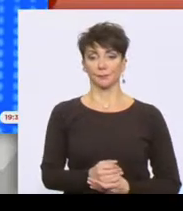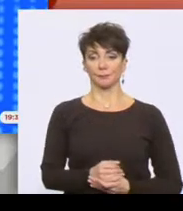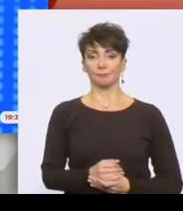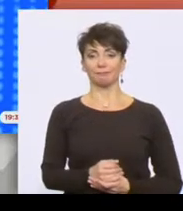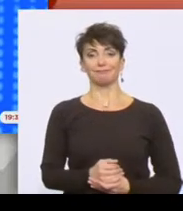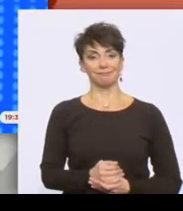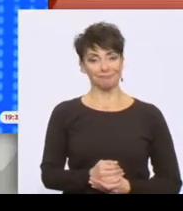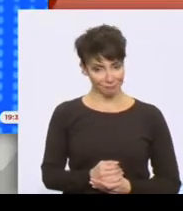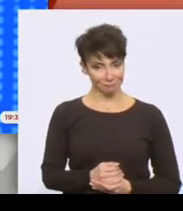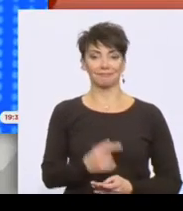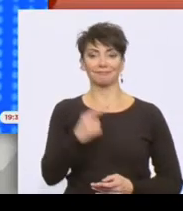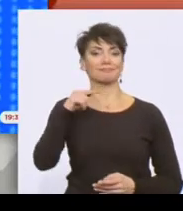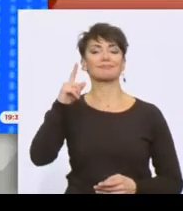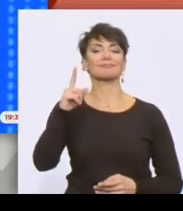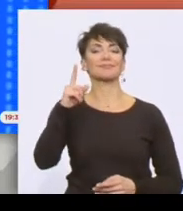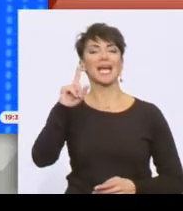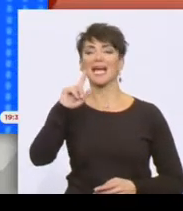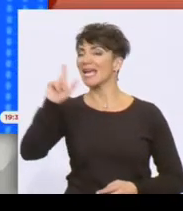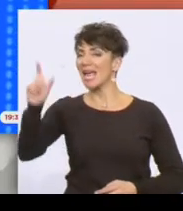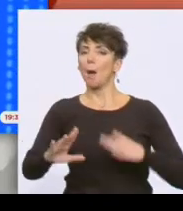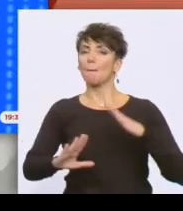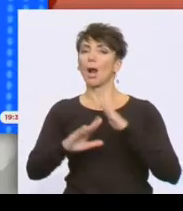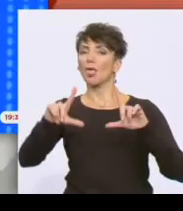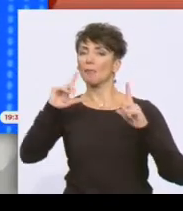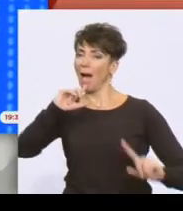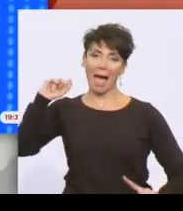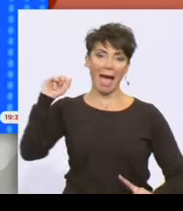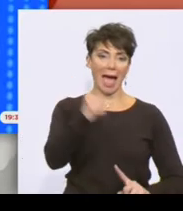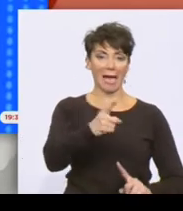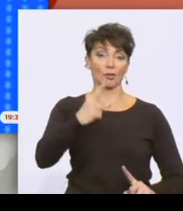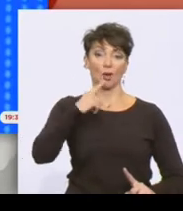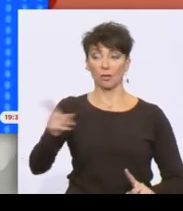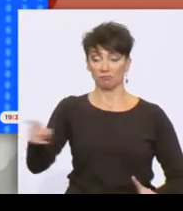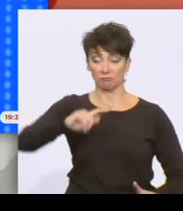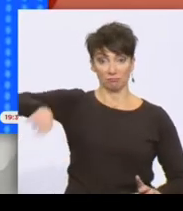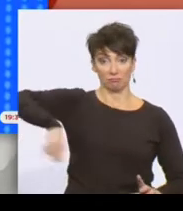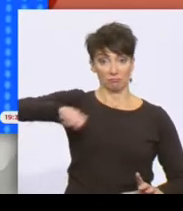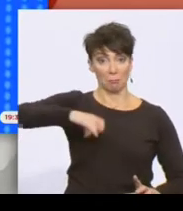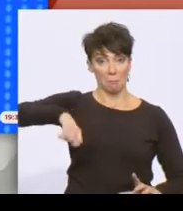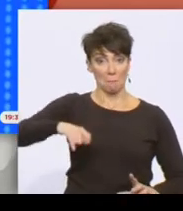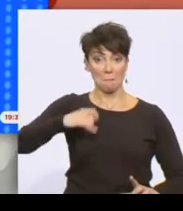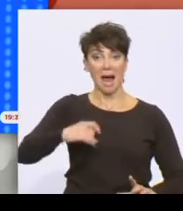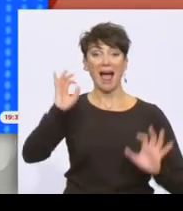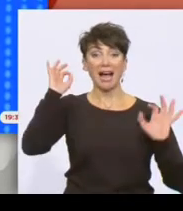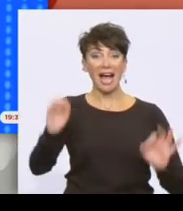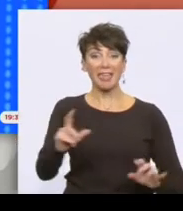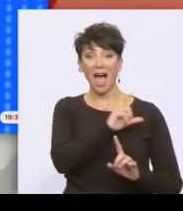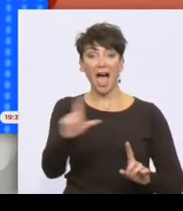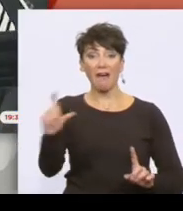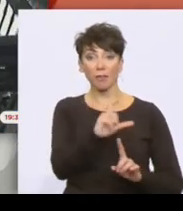Σε μια ξεχωριστή πρωτοβουλία αλληλεγγύης, κυρίες και κύριοι, θα έρθουμε τώρα με εντολή της Προέδρου της Δημοκρατίας. Ο σεφ στο Προεδρικό Μέγαρο μαγειρεύει κάθε εβδομάδα γεύματα για